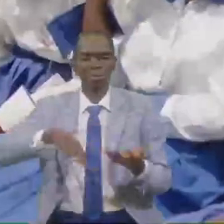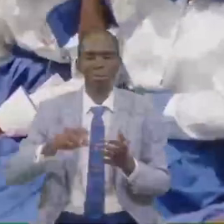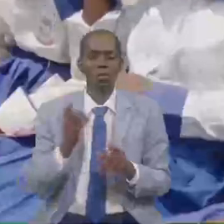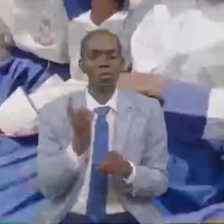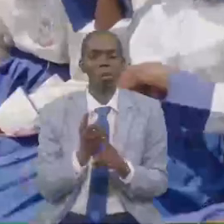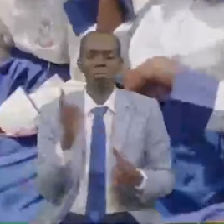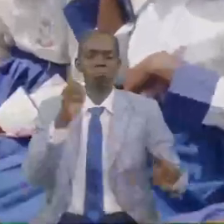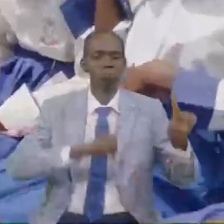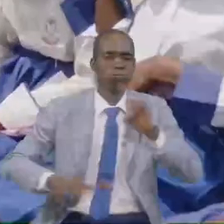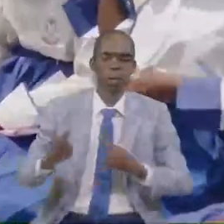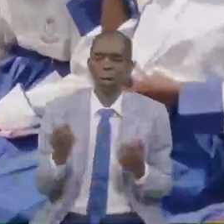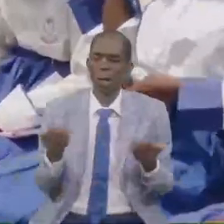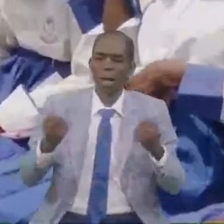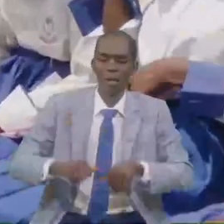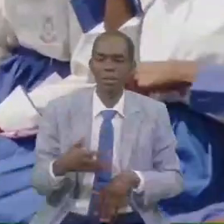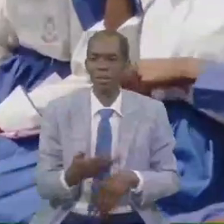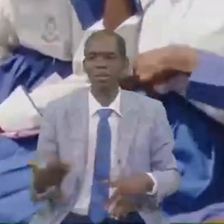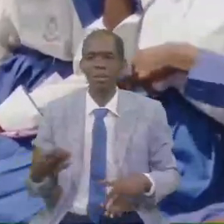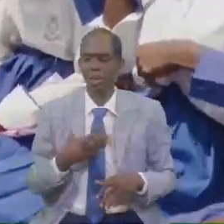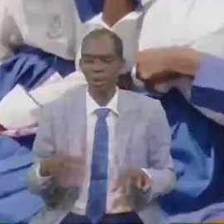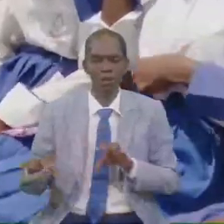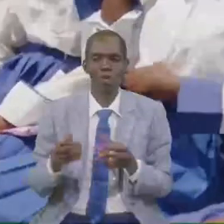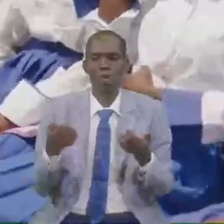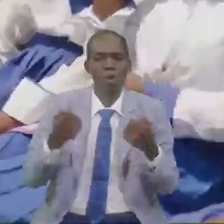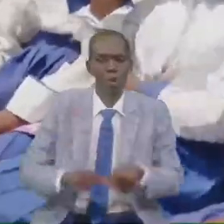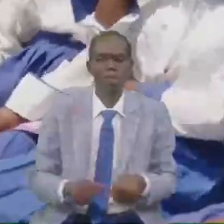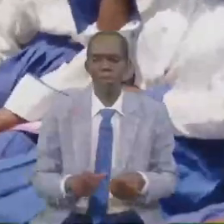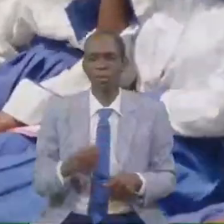Tu fumes partout et fais n'importe quoi.